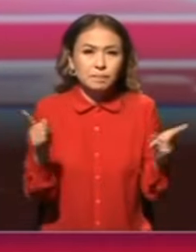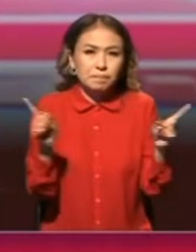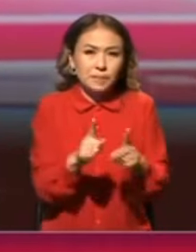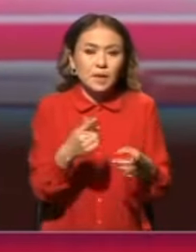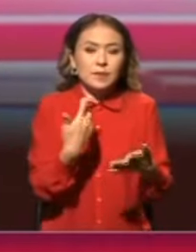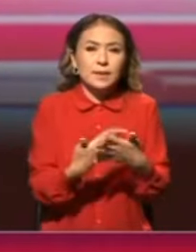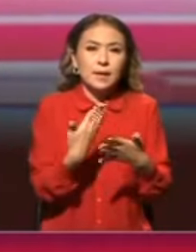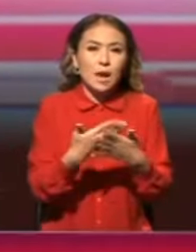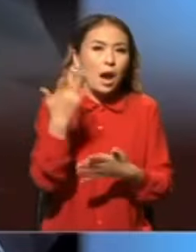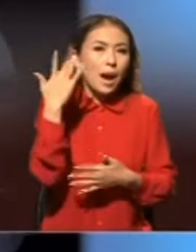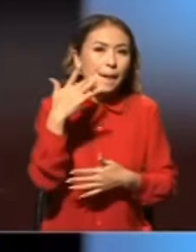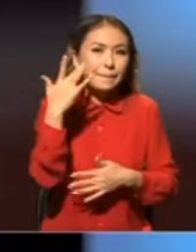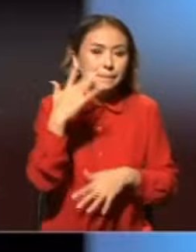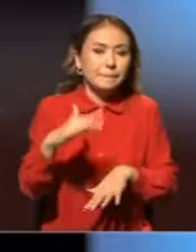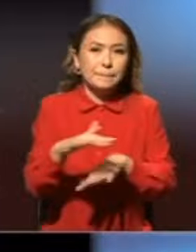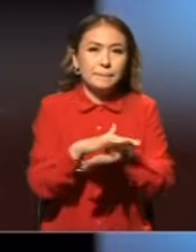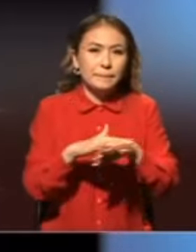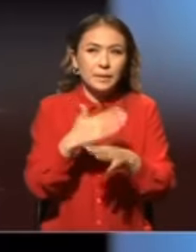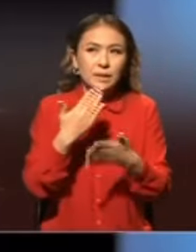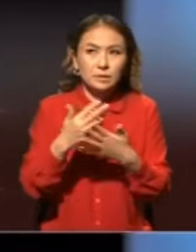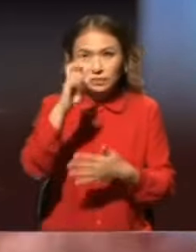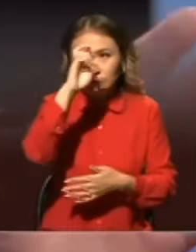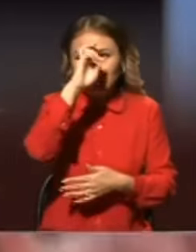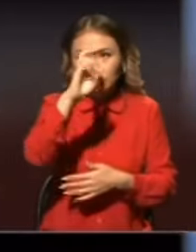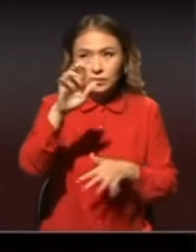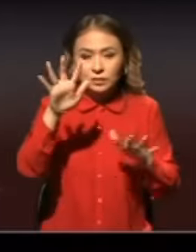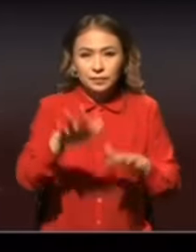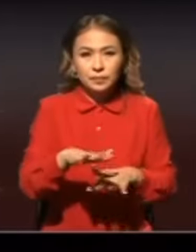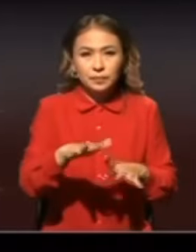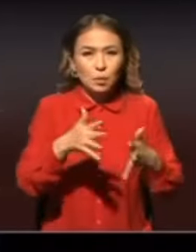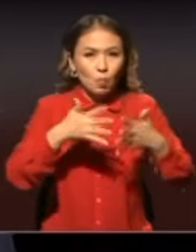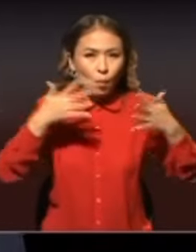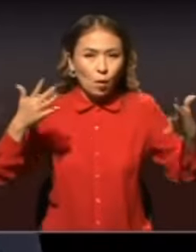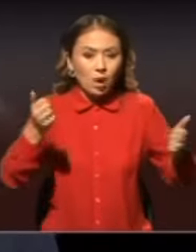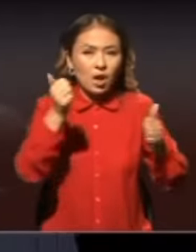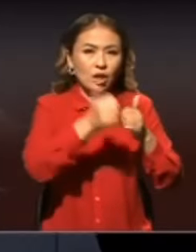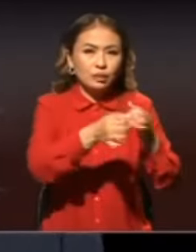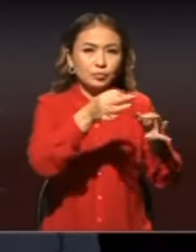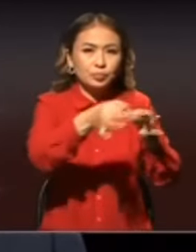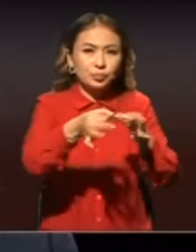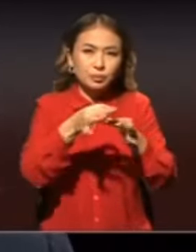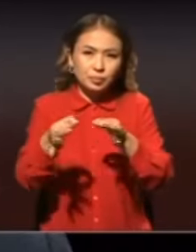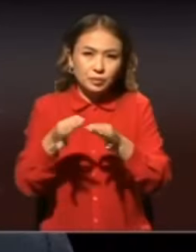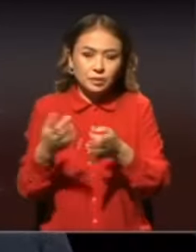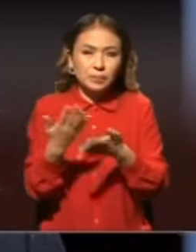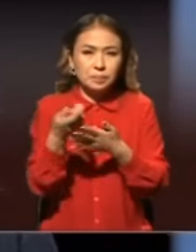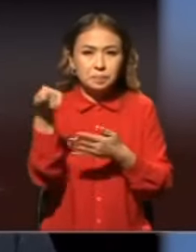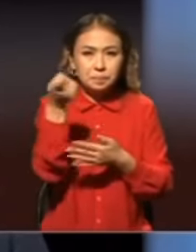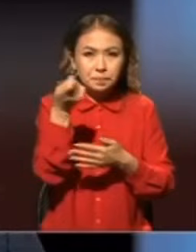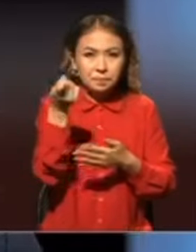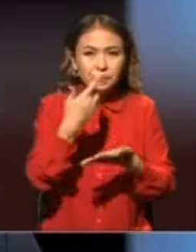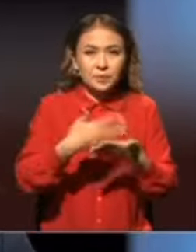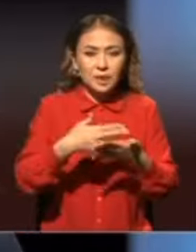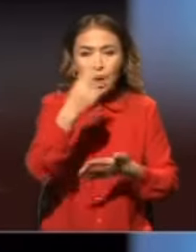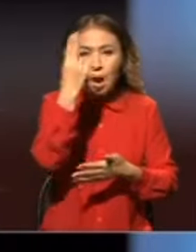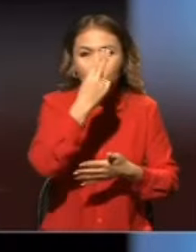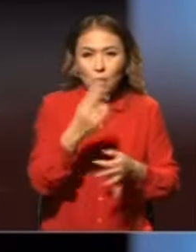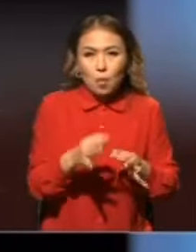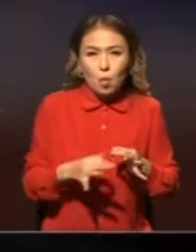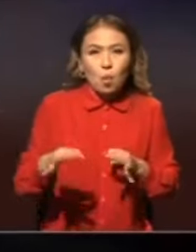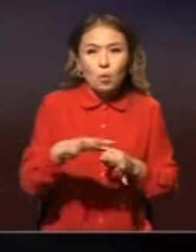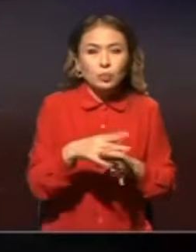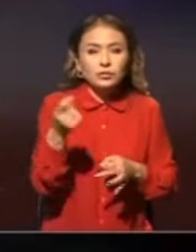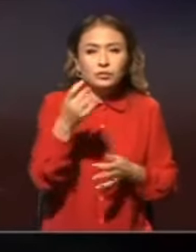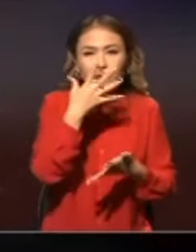мысал көрсейін, Америка Құрама Штаттарында. Әрине, бәлінбай штат бар ғой, әр штат бойынша есептейді. Жаңа бидайды айтып жатырмыз. Осы Ақмола облысында